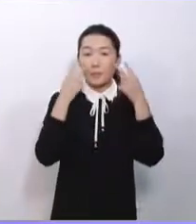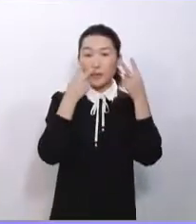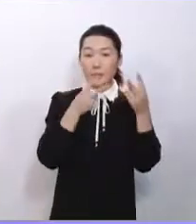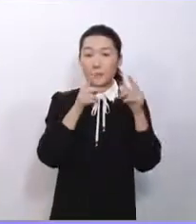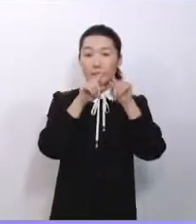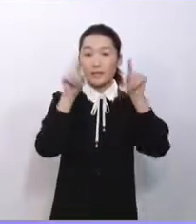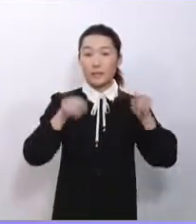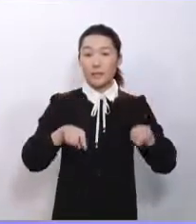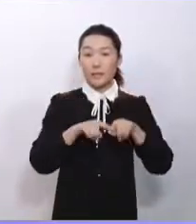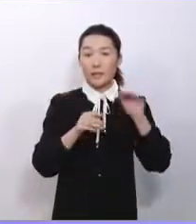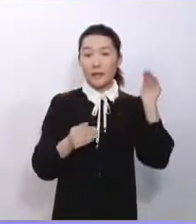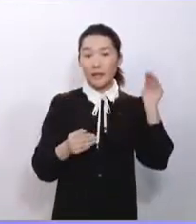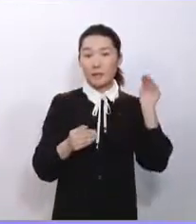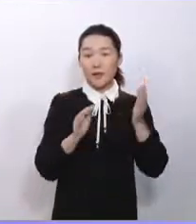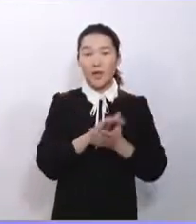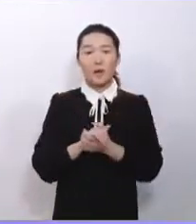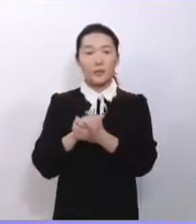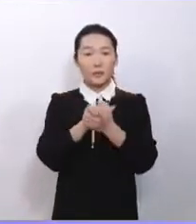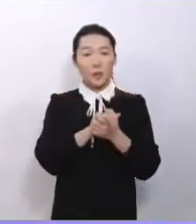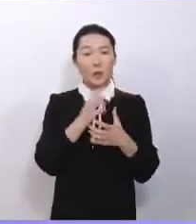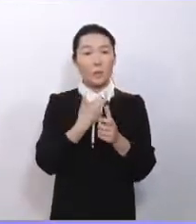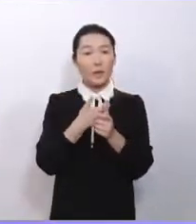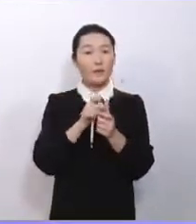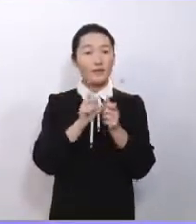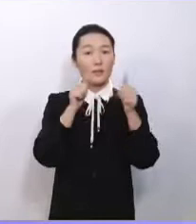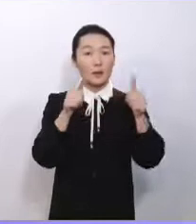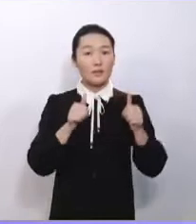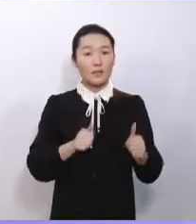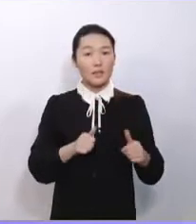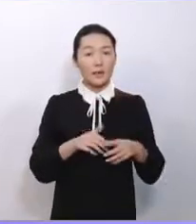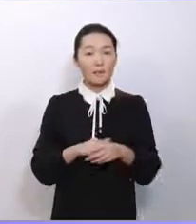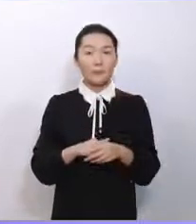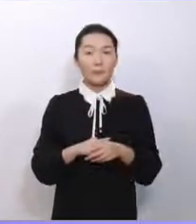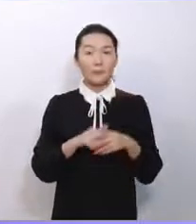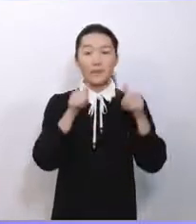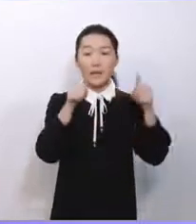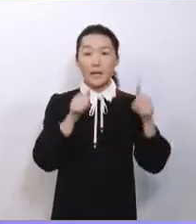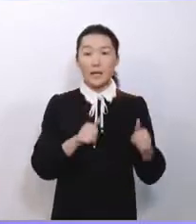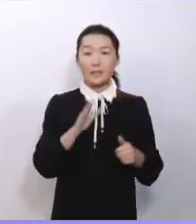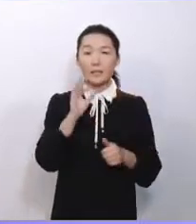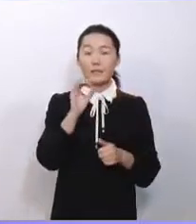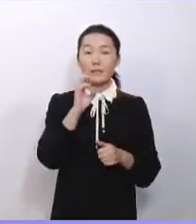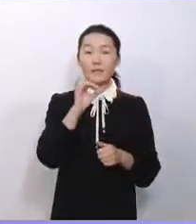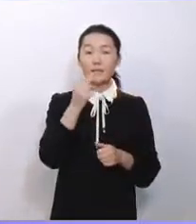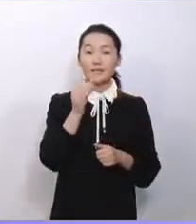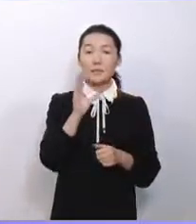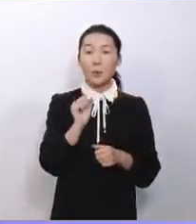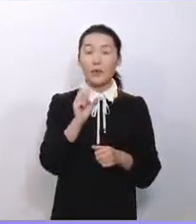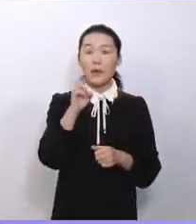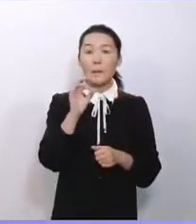Посмотрите на экран. Знакома ли вам эта картина? Картина Васнецова «Богатыри».